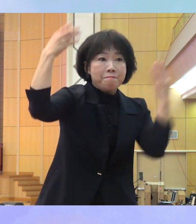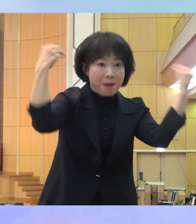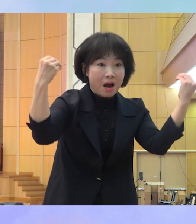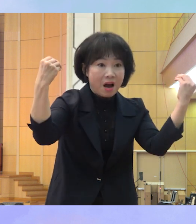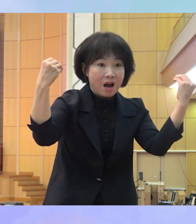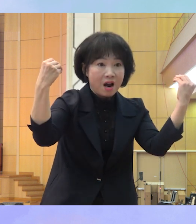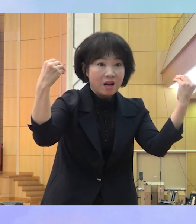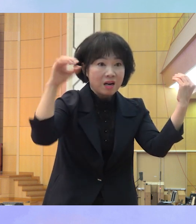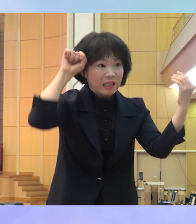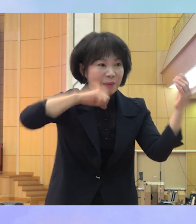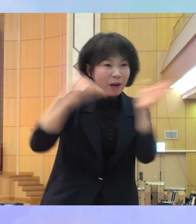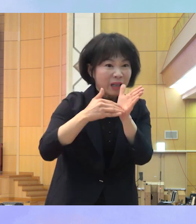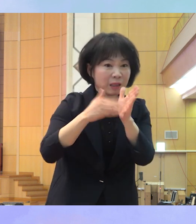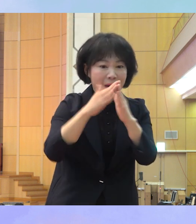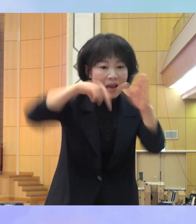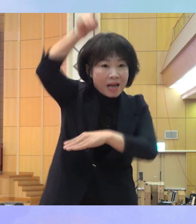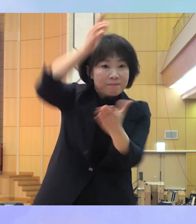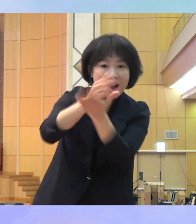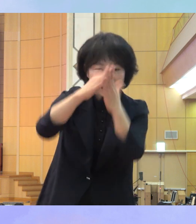말아라.